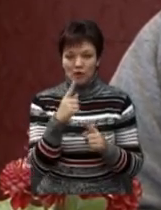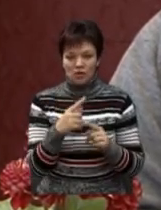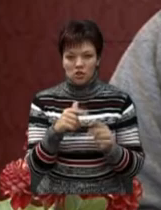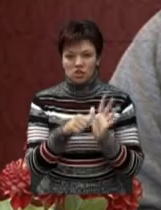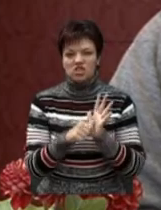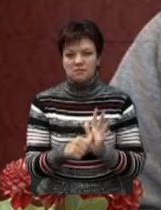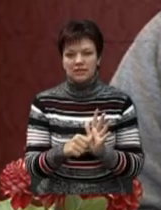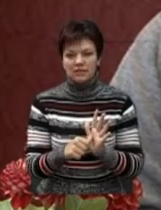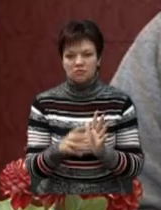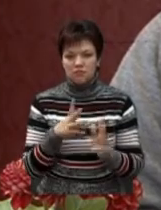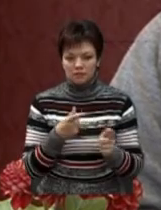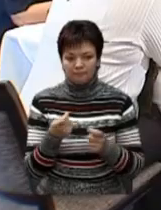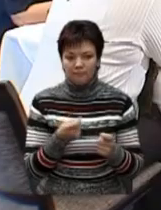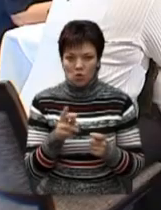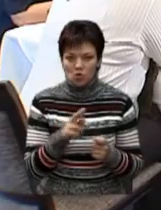Ну вот, скажем,